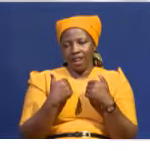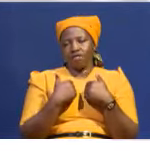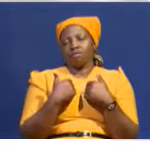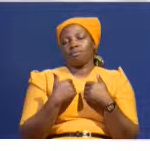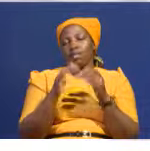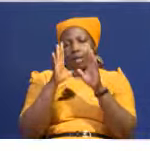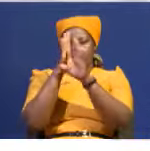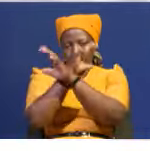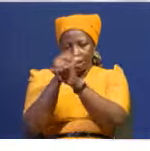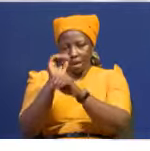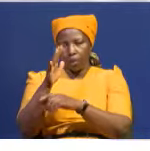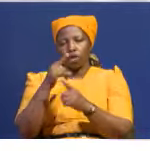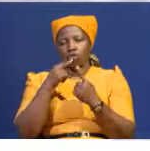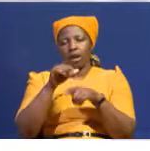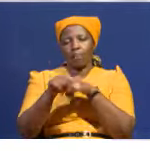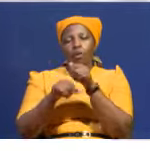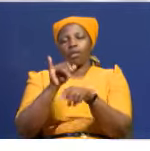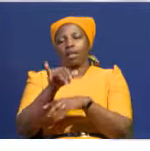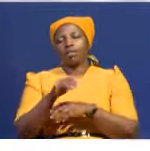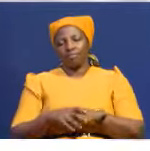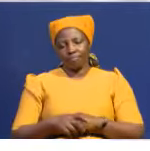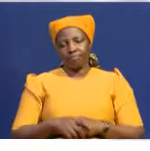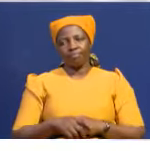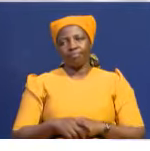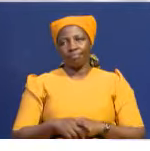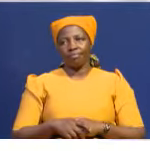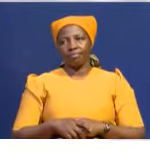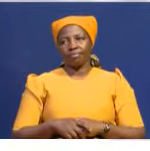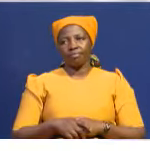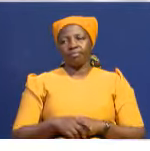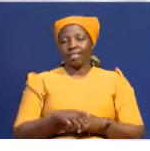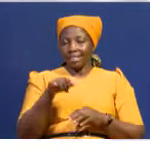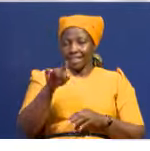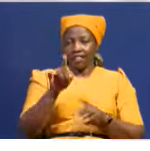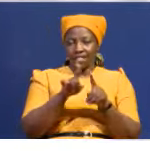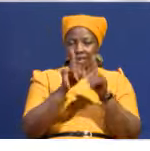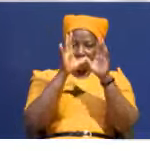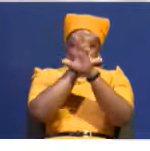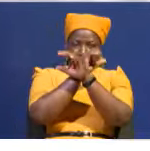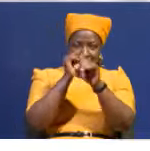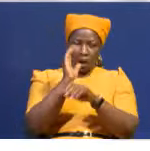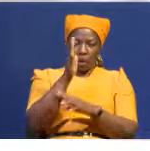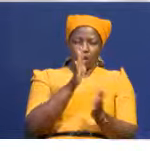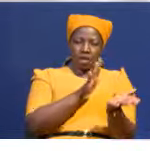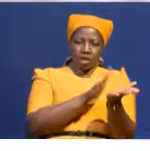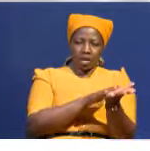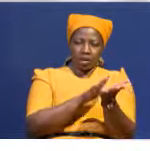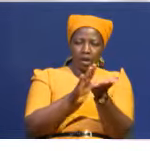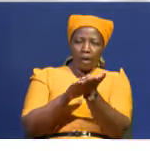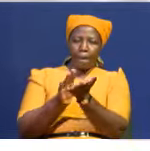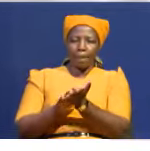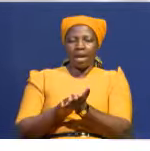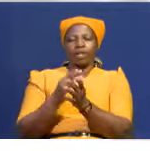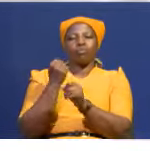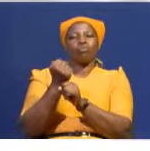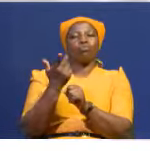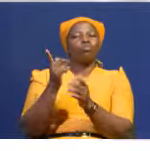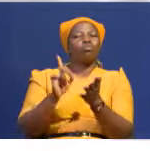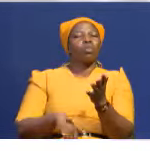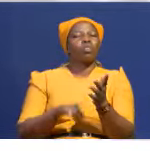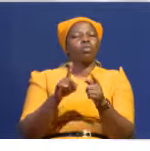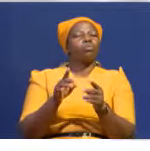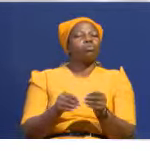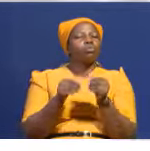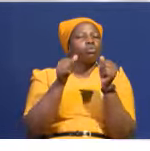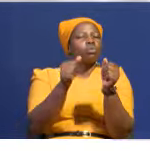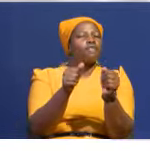ambazo, japo tunakumbana na changamoto hizo, ni njia zipi ambazo kama kiongozi wa taifa atakuwa anapendekeza kuweza